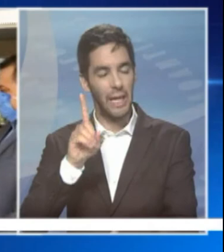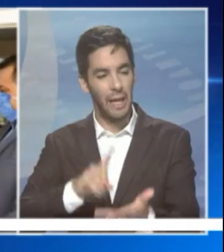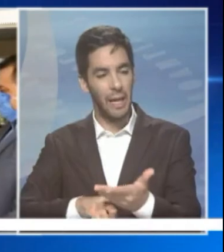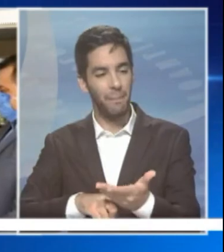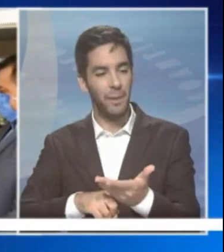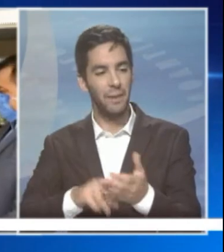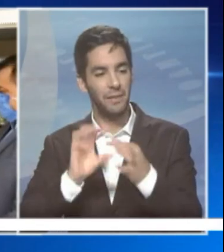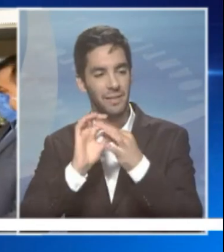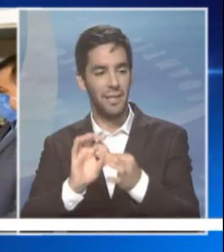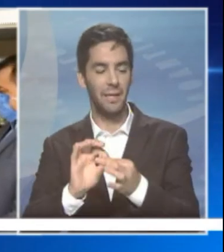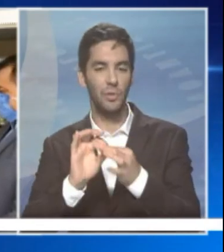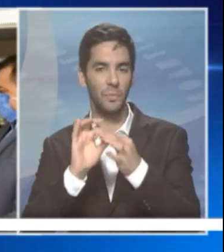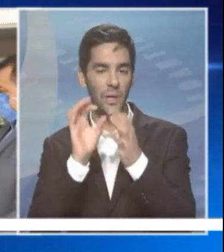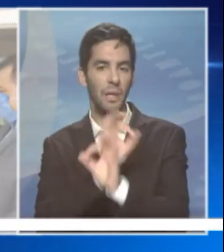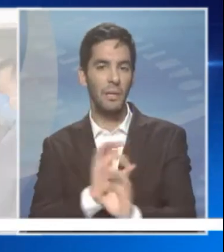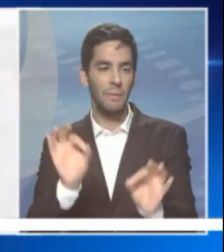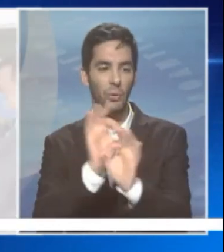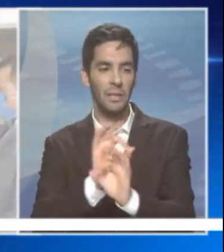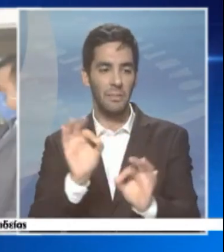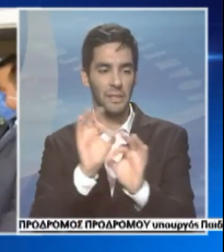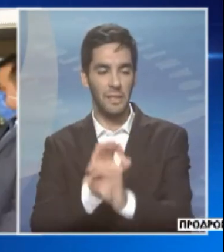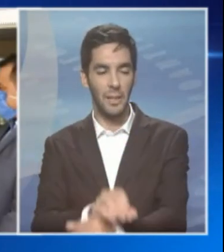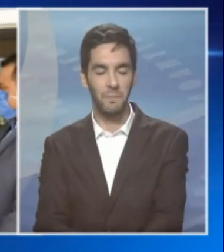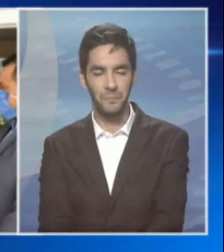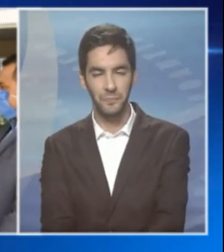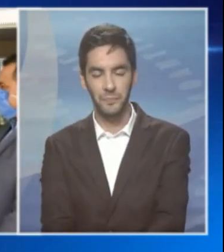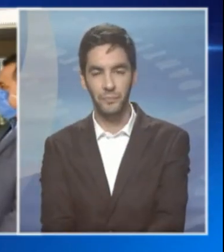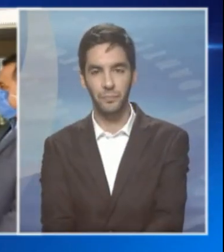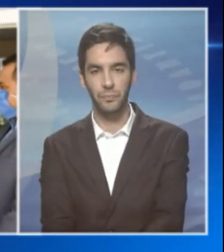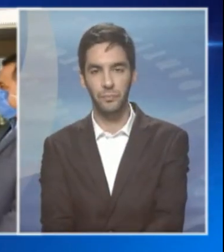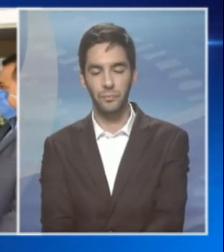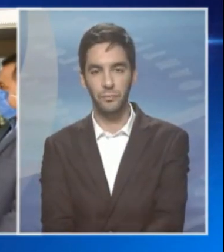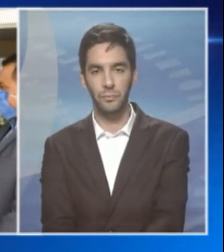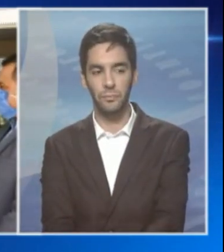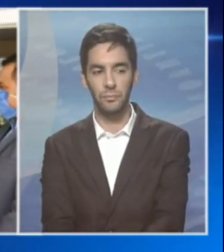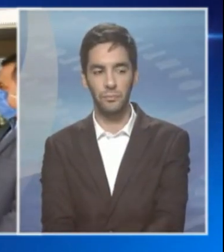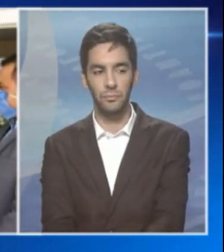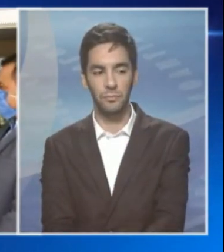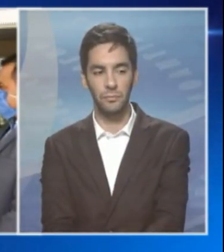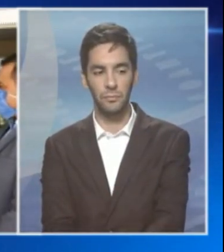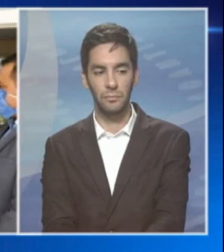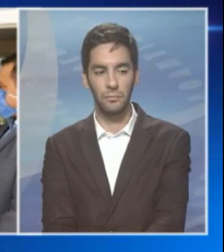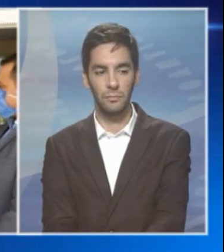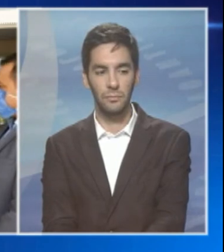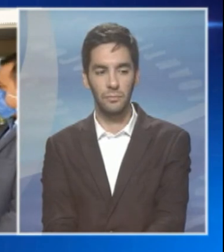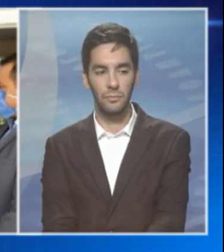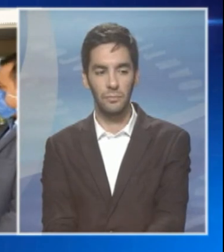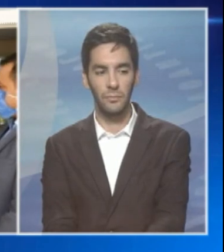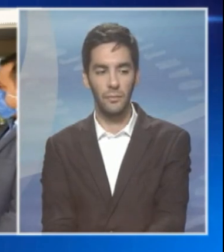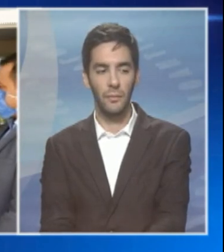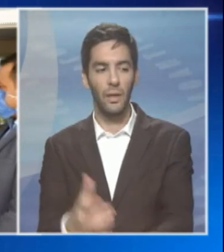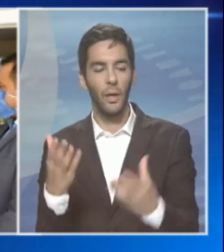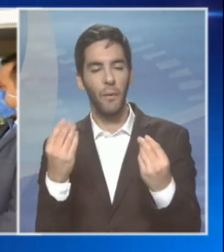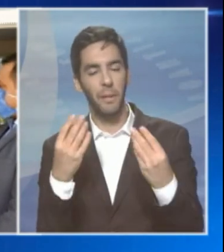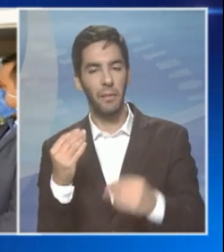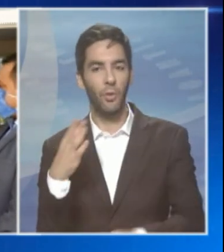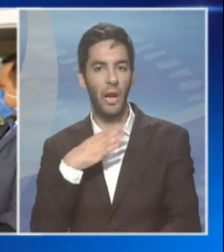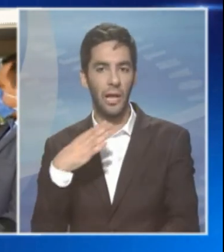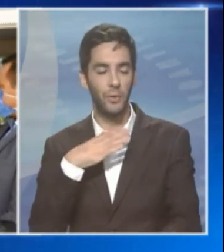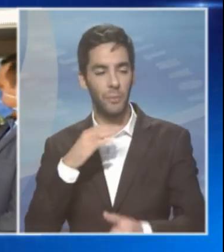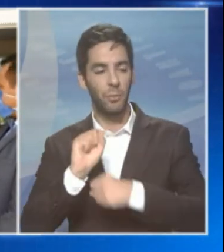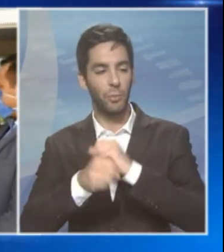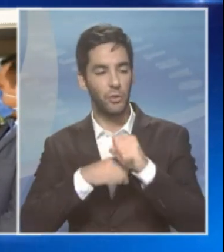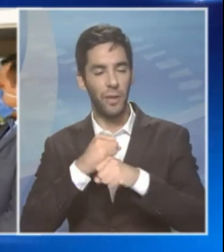μαθήματα στη Λάρνακα. Ευτυχώς έχουμε ακόμα πολλούς ανθρώπους οι οποίοι νοιάζονται. Τους